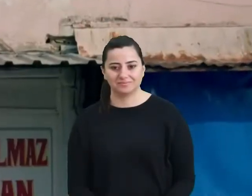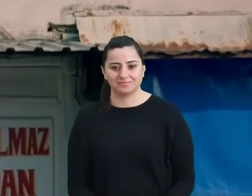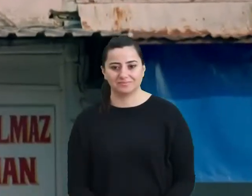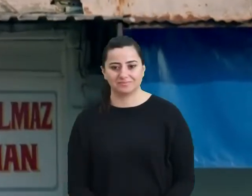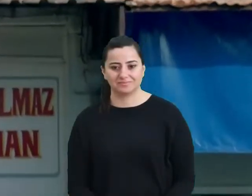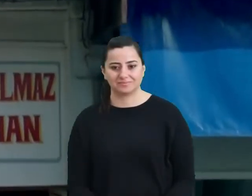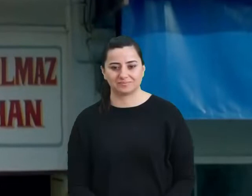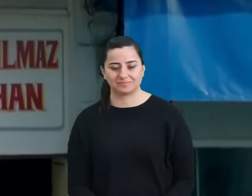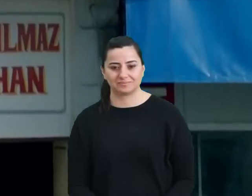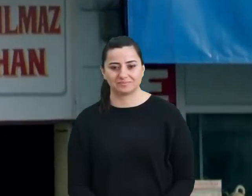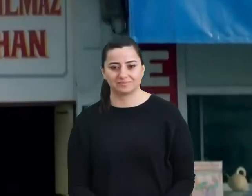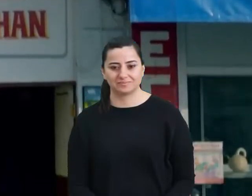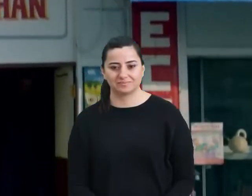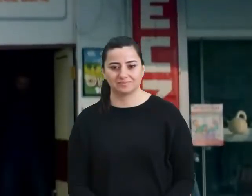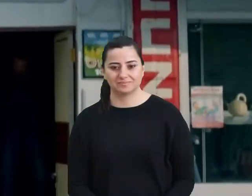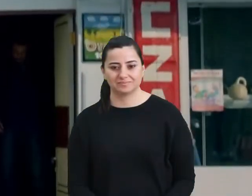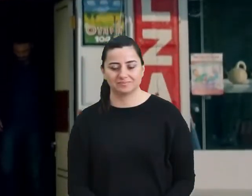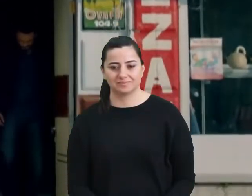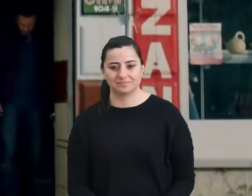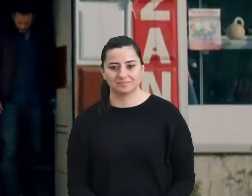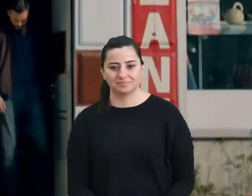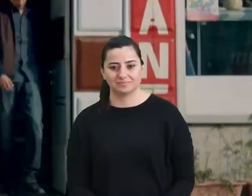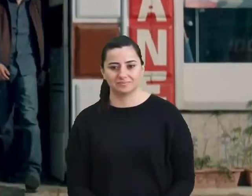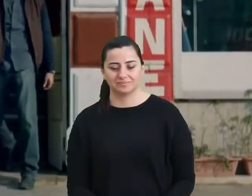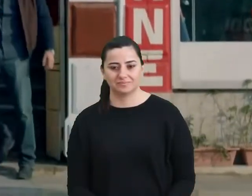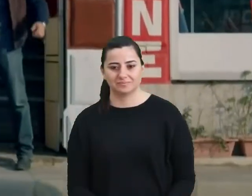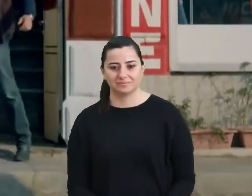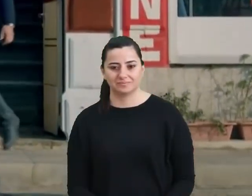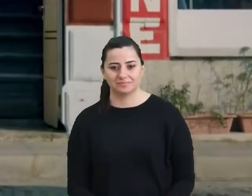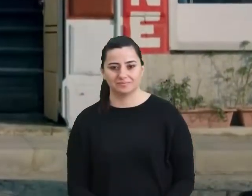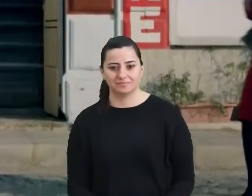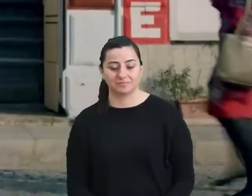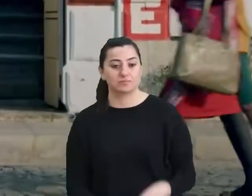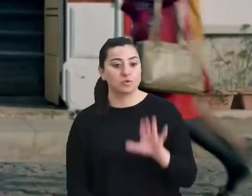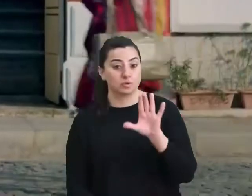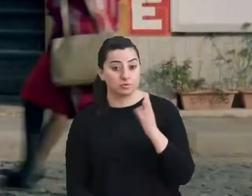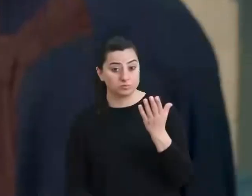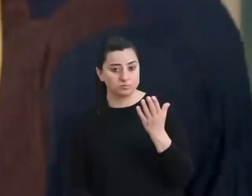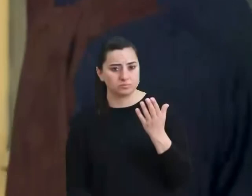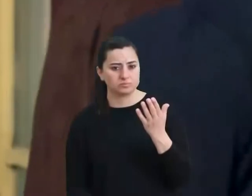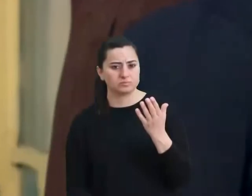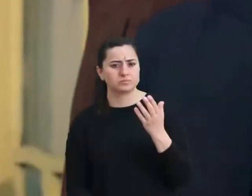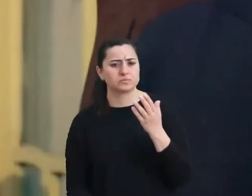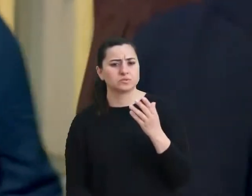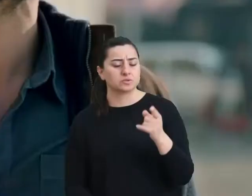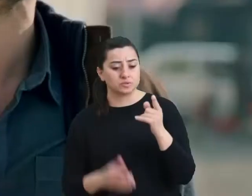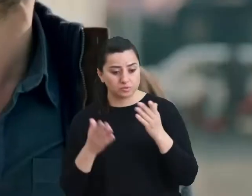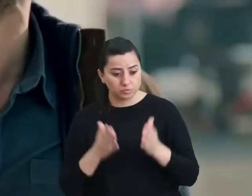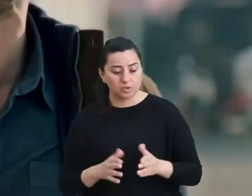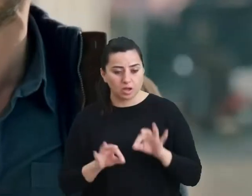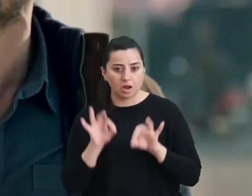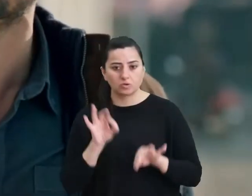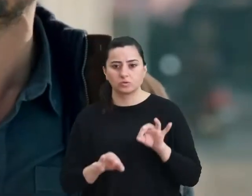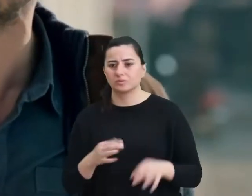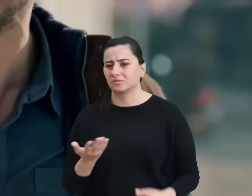Keyifle kulaklığı çıkardı. Semih dışarıda oturuyor. İsmail binadan çıktı. Hop! Dur! Üstünü arayacağım.